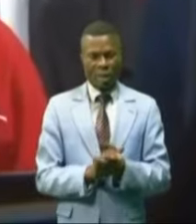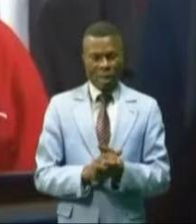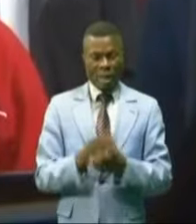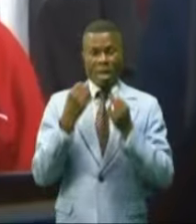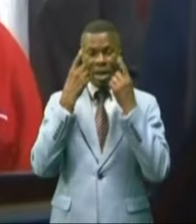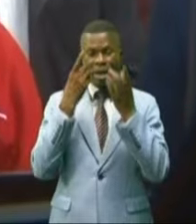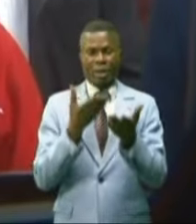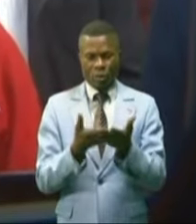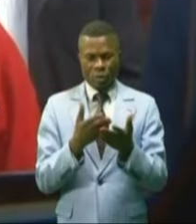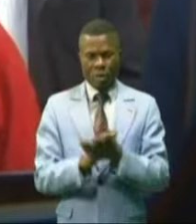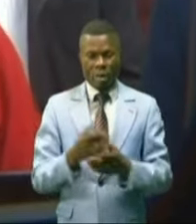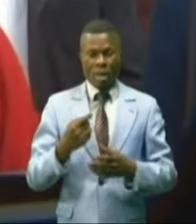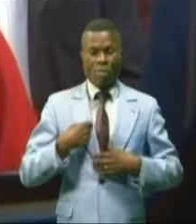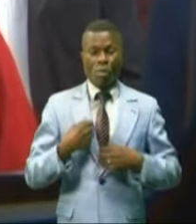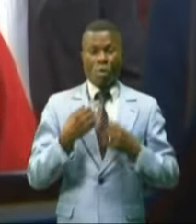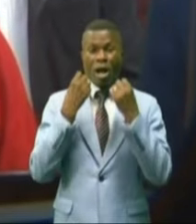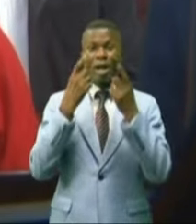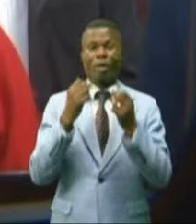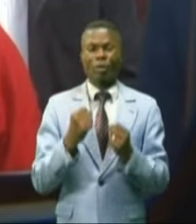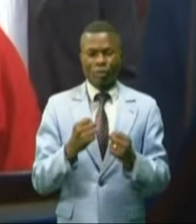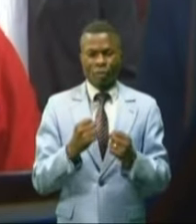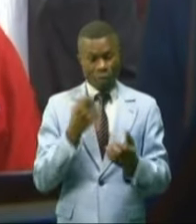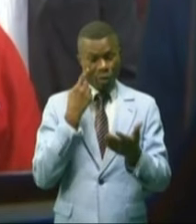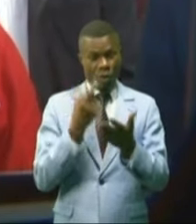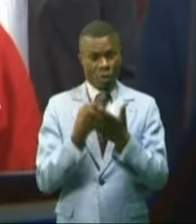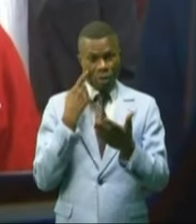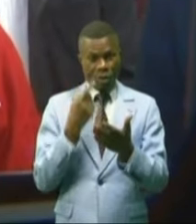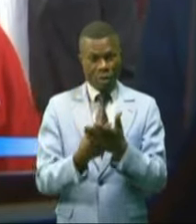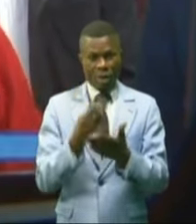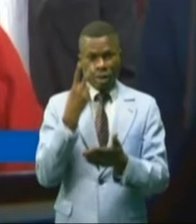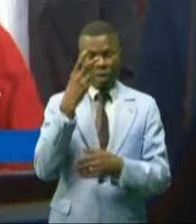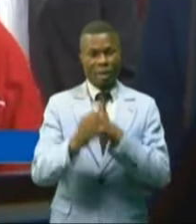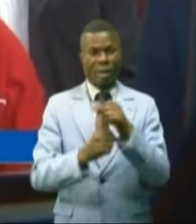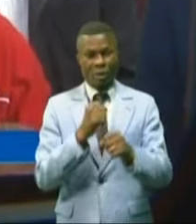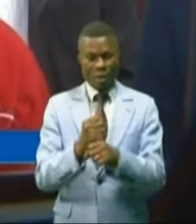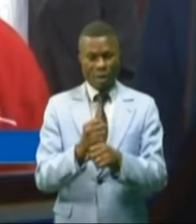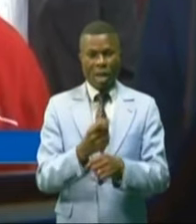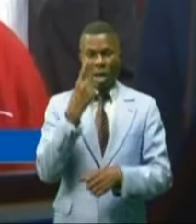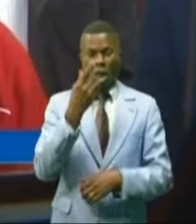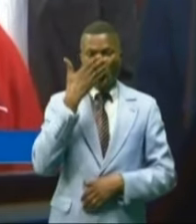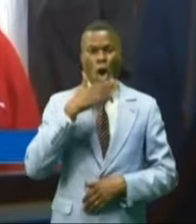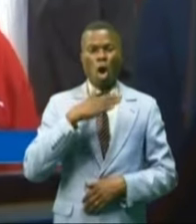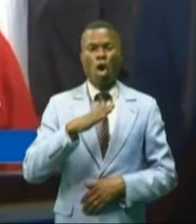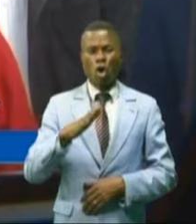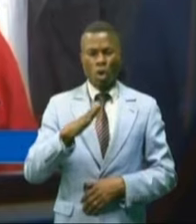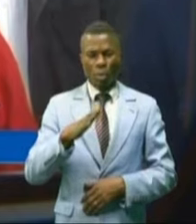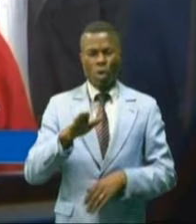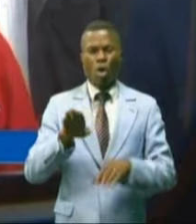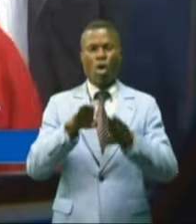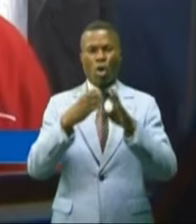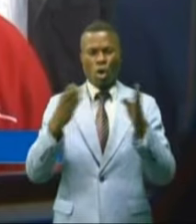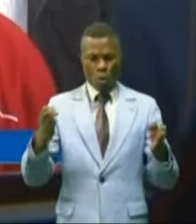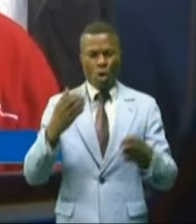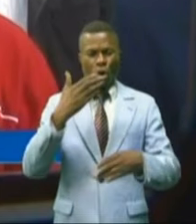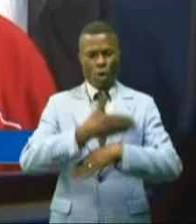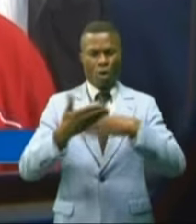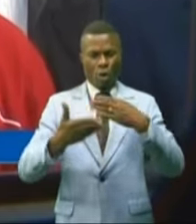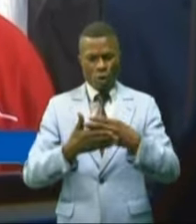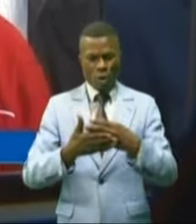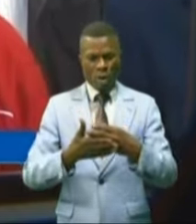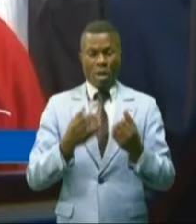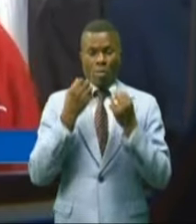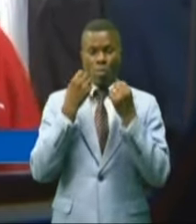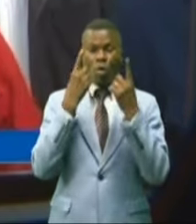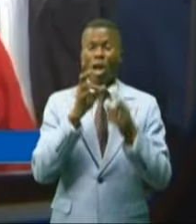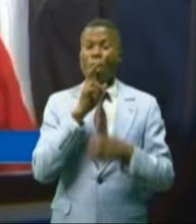impressions. Je suis impressionné de constater que dans 2 ans, un hôpital moderne est en train d'être construit. Je suis